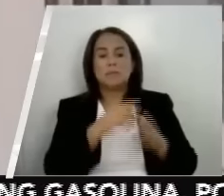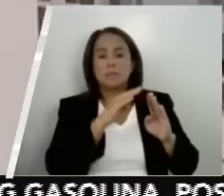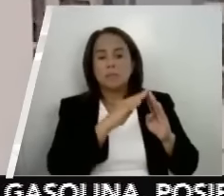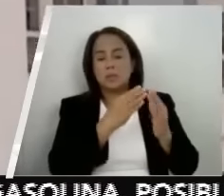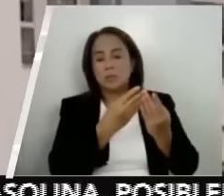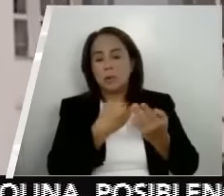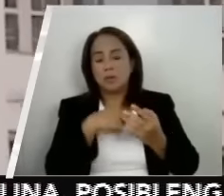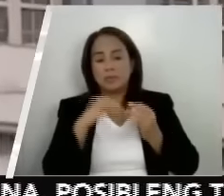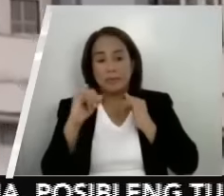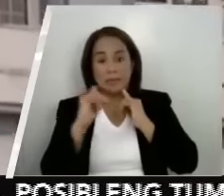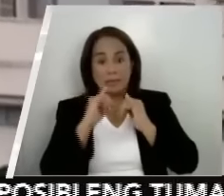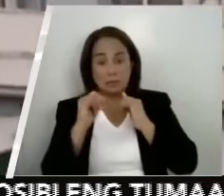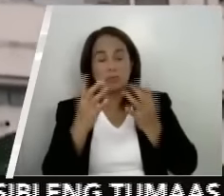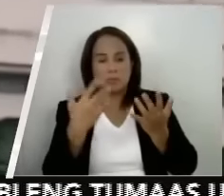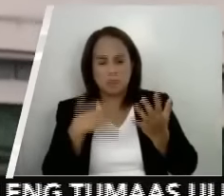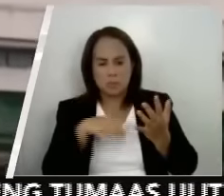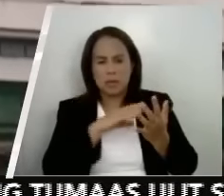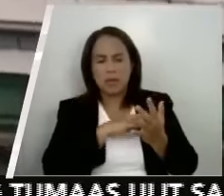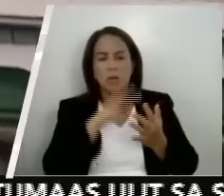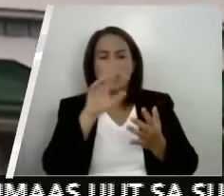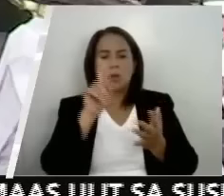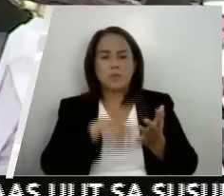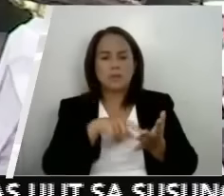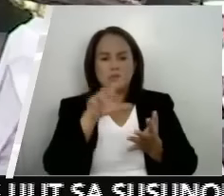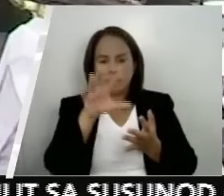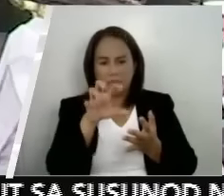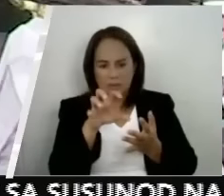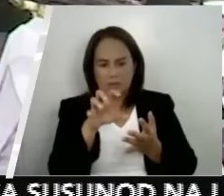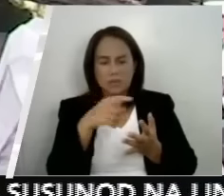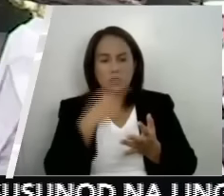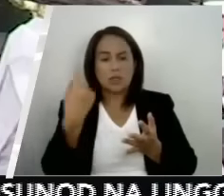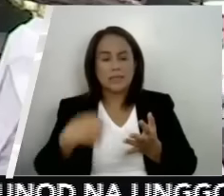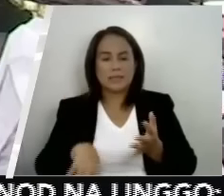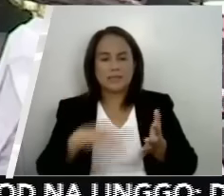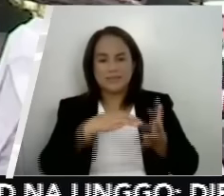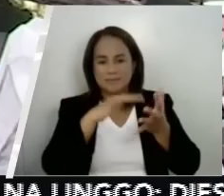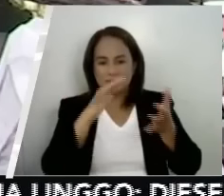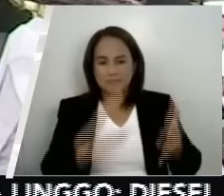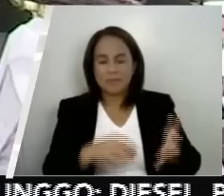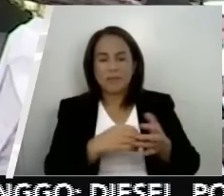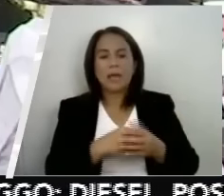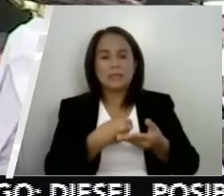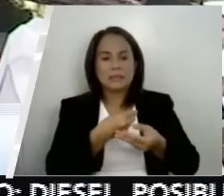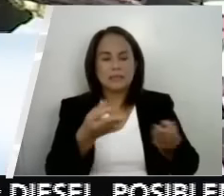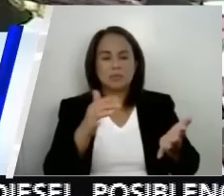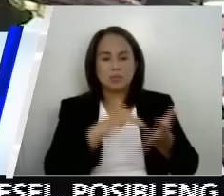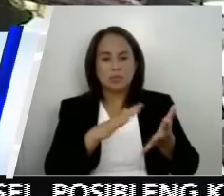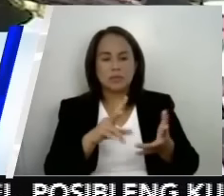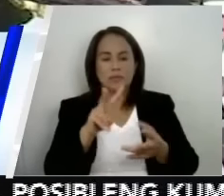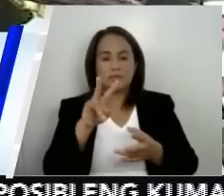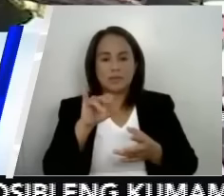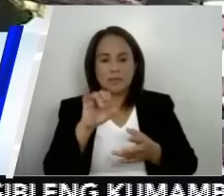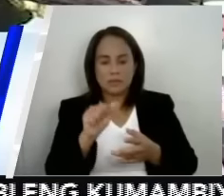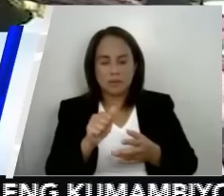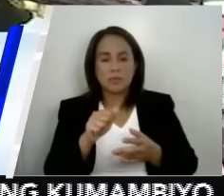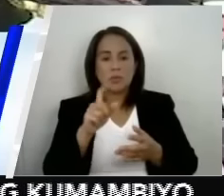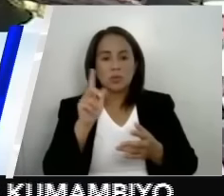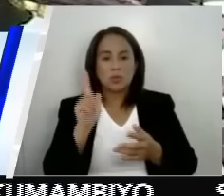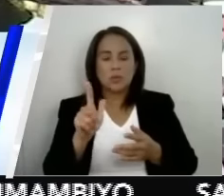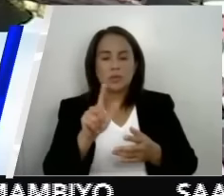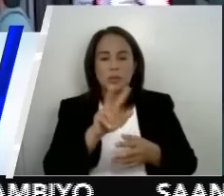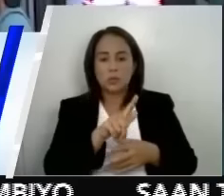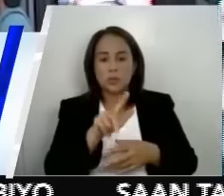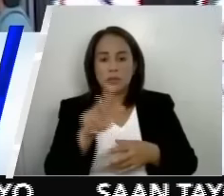kanilang record, mahigit 1,500 ang Chinese students na inisyuhan nila ng student visa noong taong 2023 sa